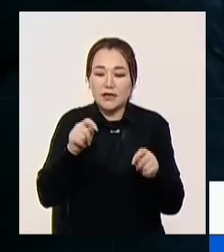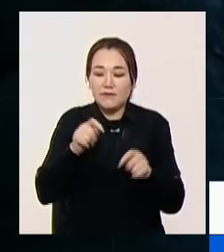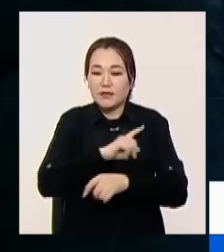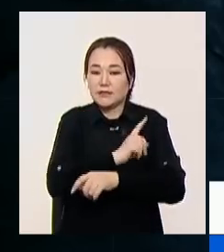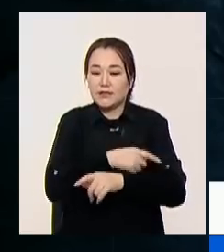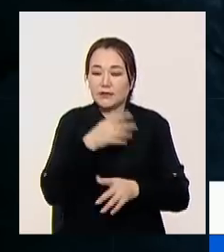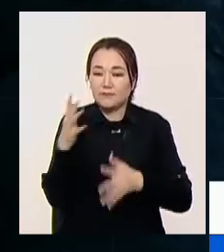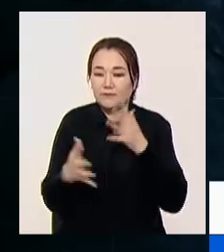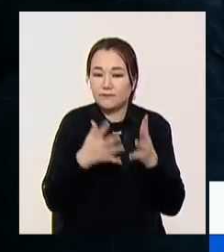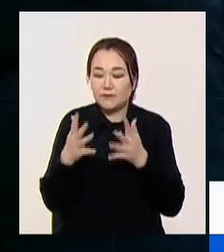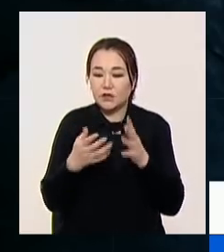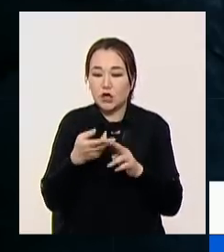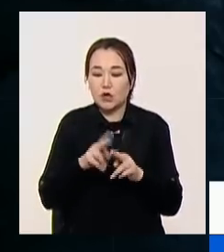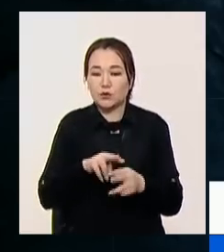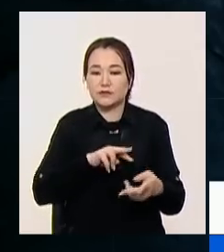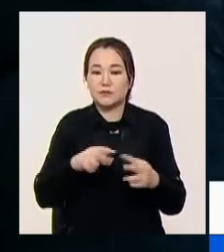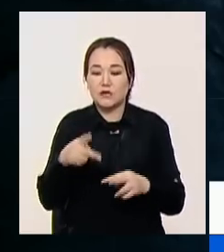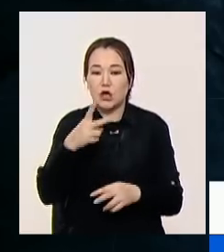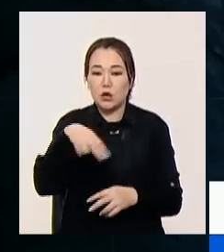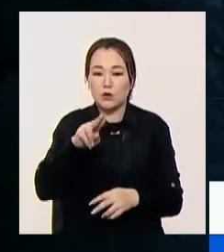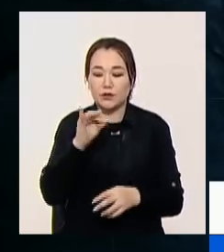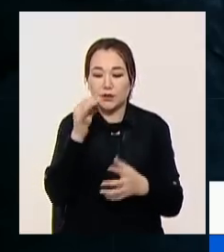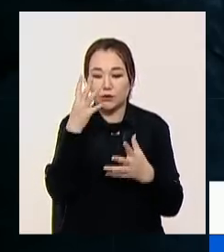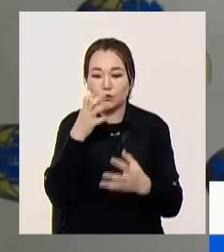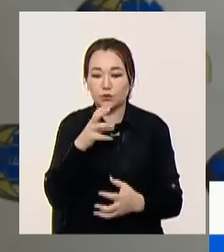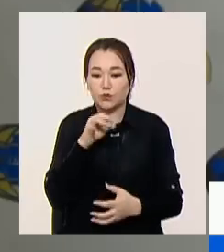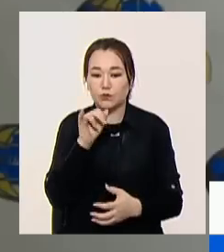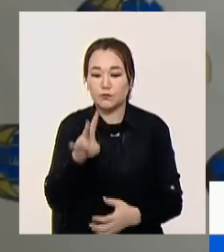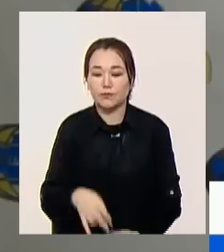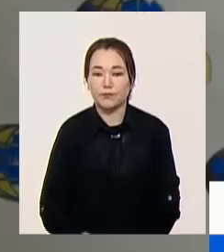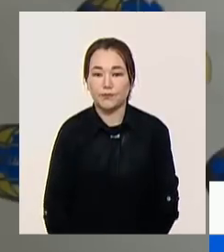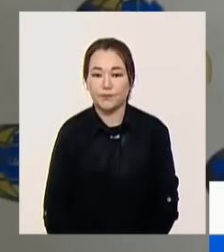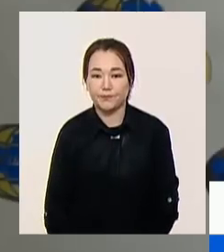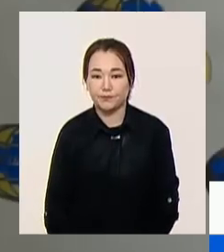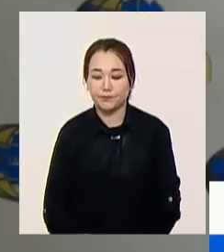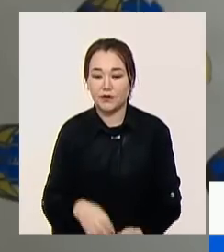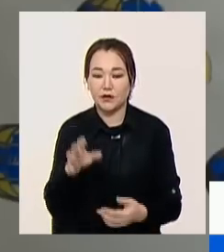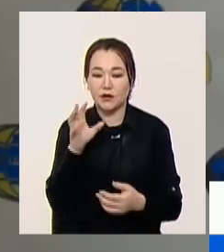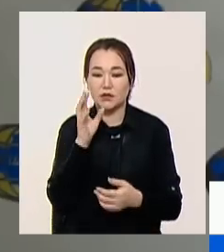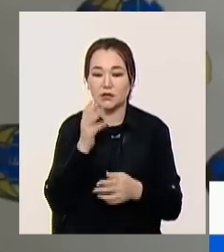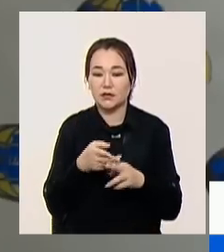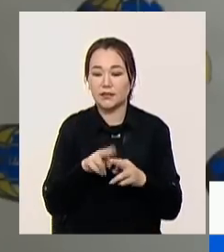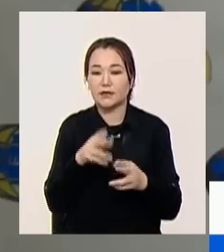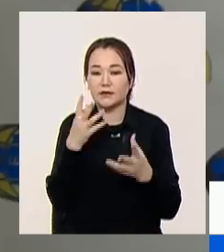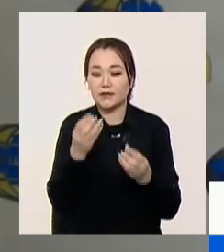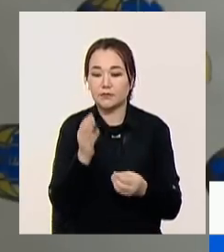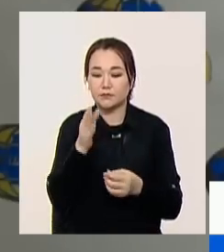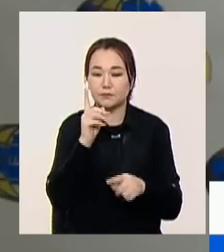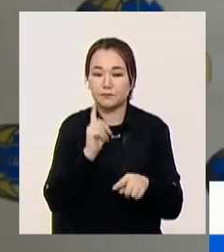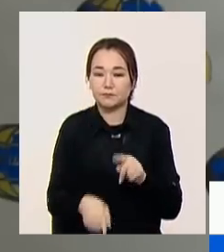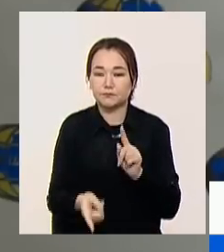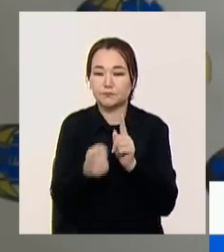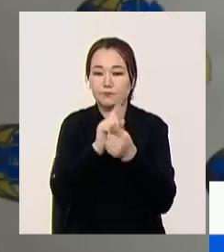сильными порывами ветра, который сменится гололедом и туманом. В предстоящие дни быстрая смена